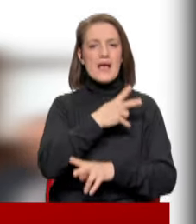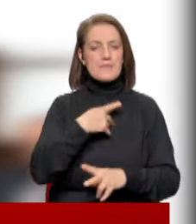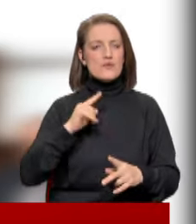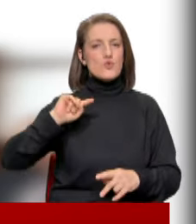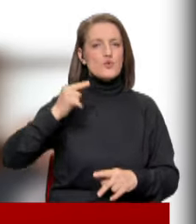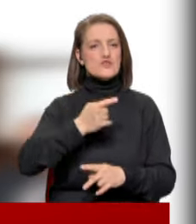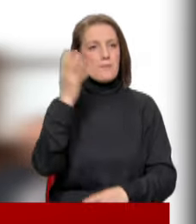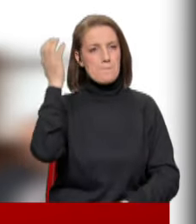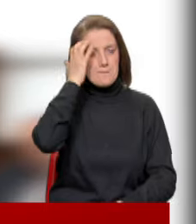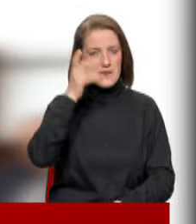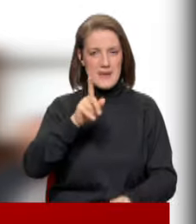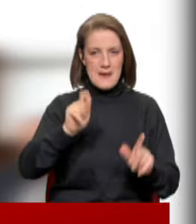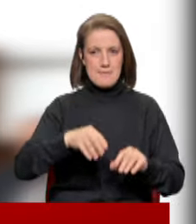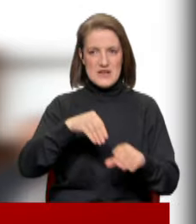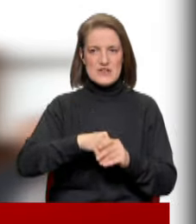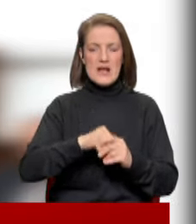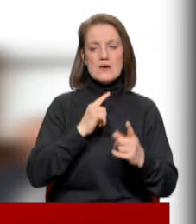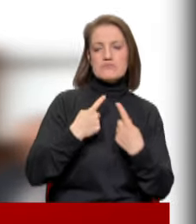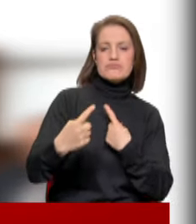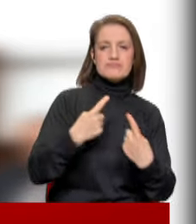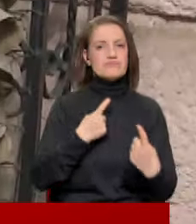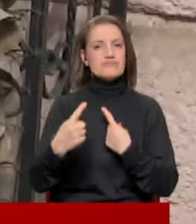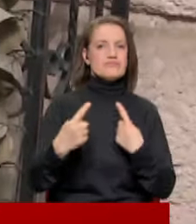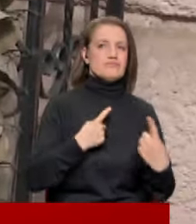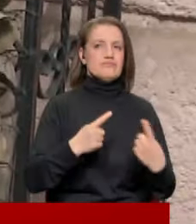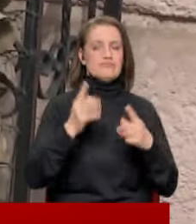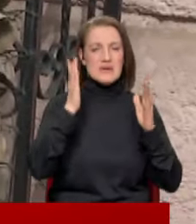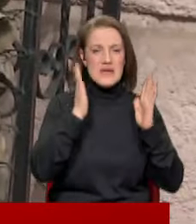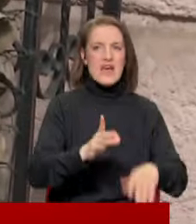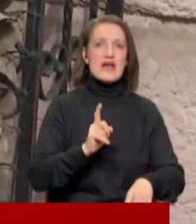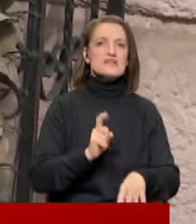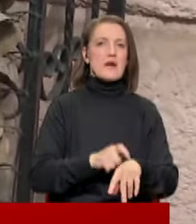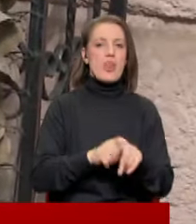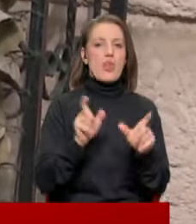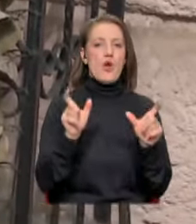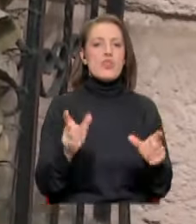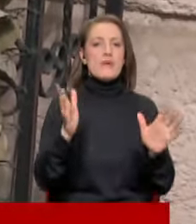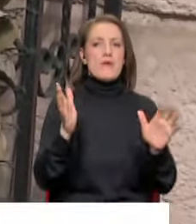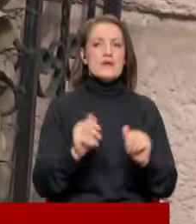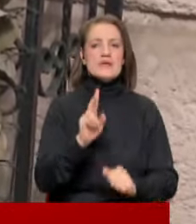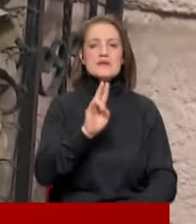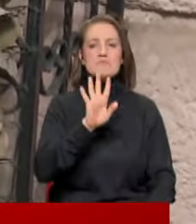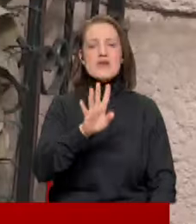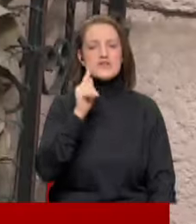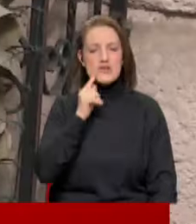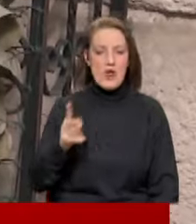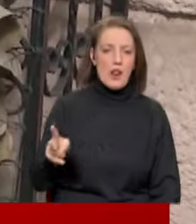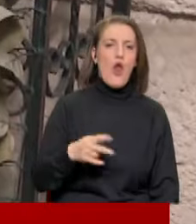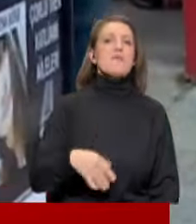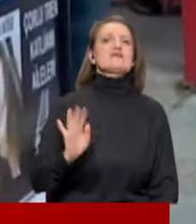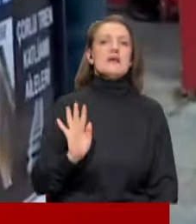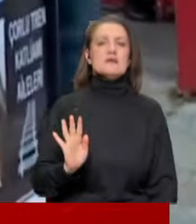ulaşımın temellerini atmak adına istişarelerde bulundular Keşke zamanında önlem alsalardı da 25 kişinin ölümüne sebep